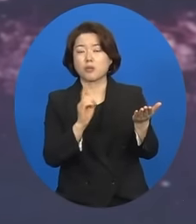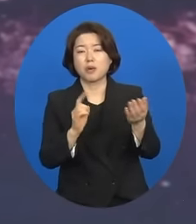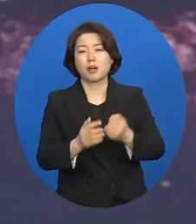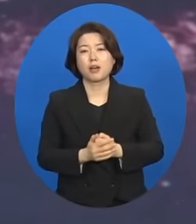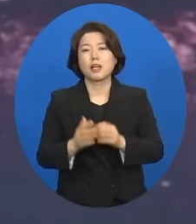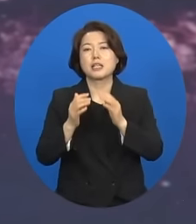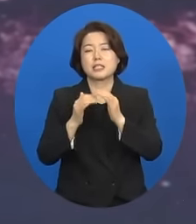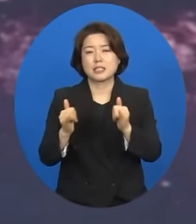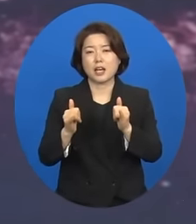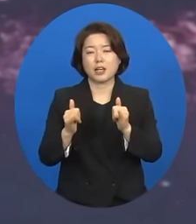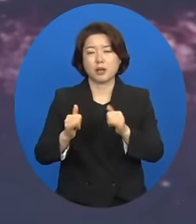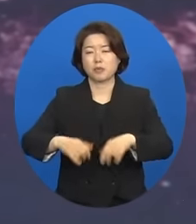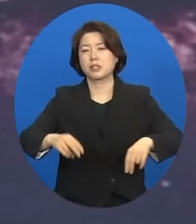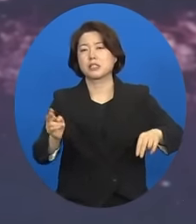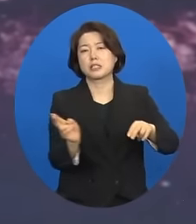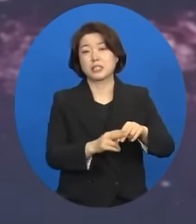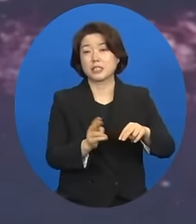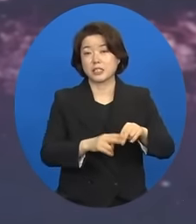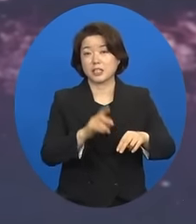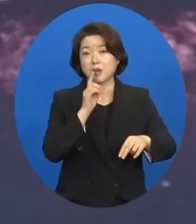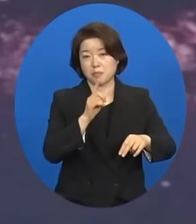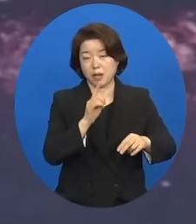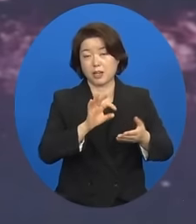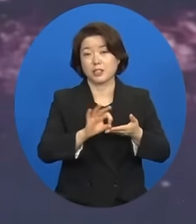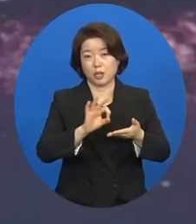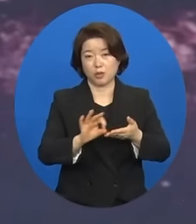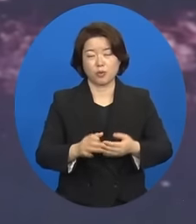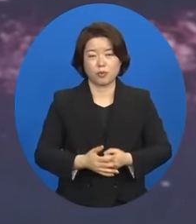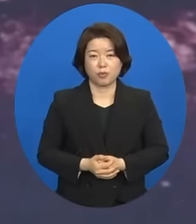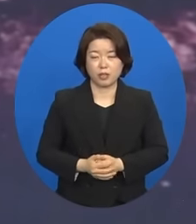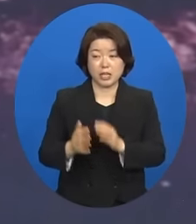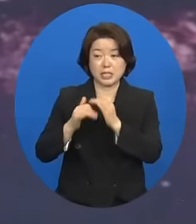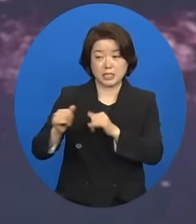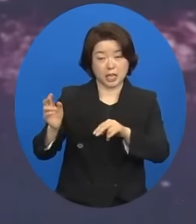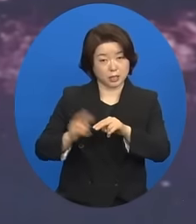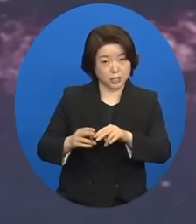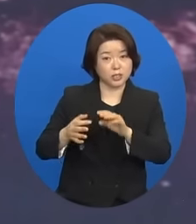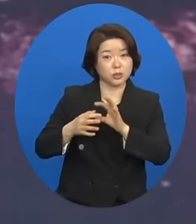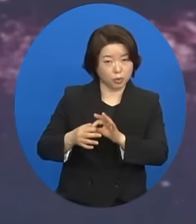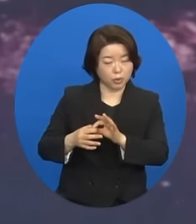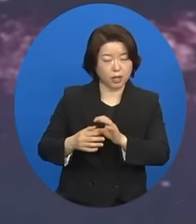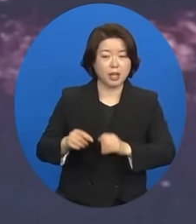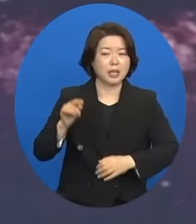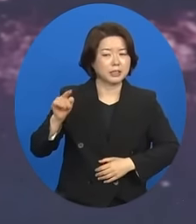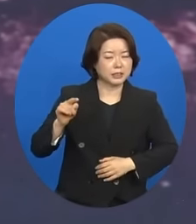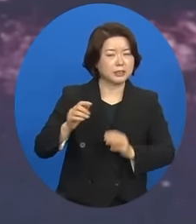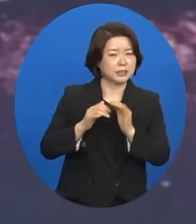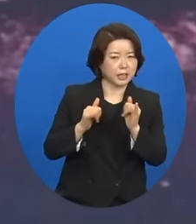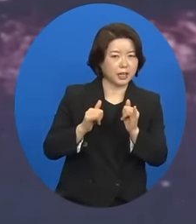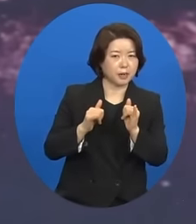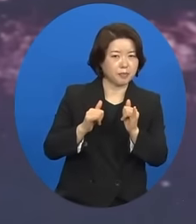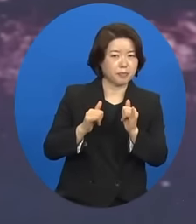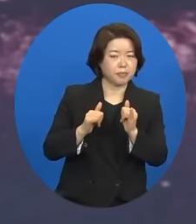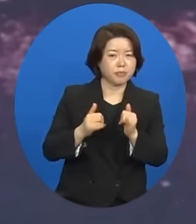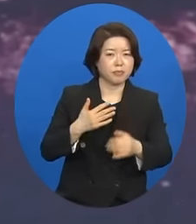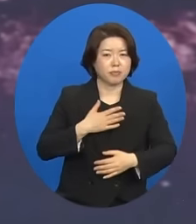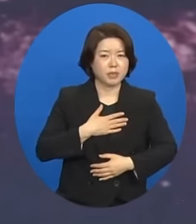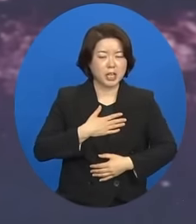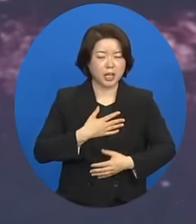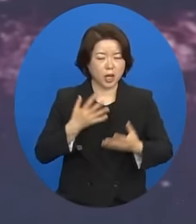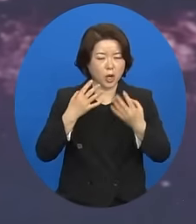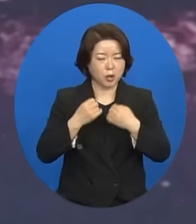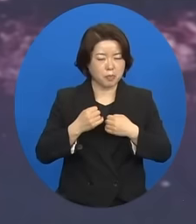사람의 채찍이 표현 사람의 채찍을 통해서 그 사람이 얼마나